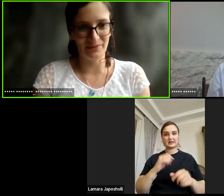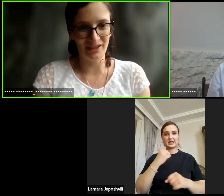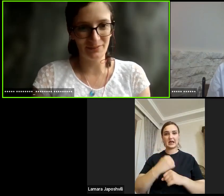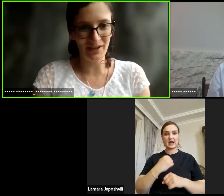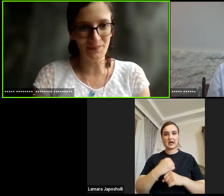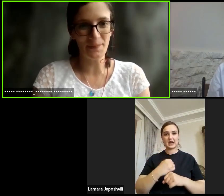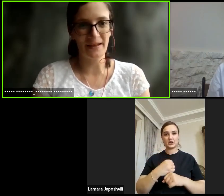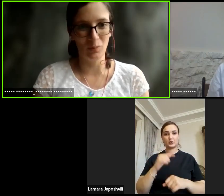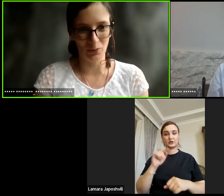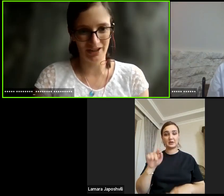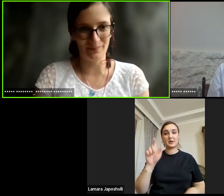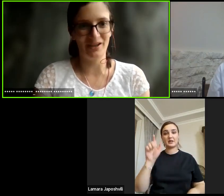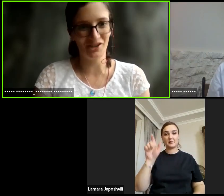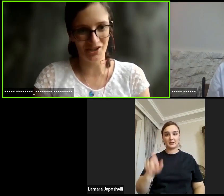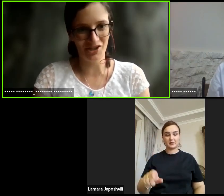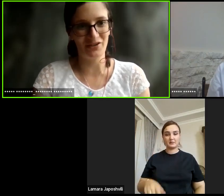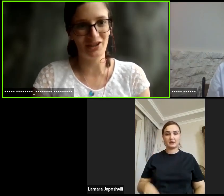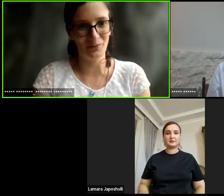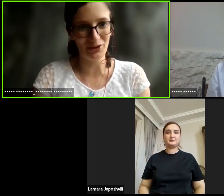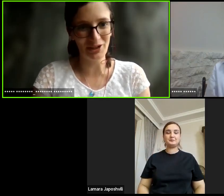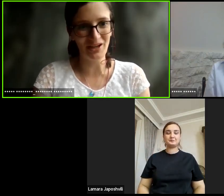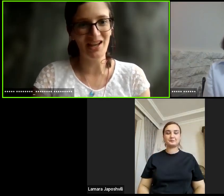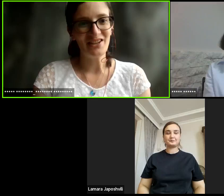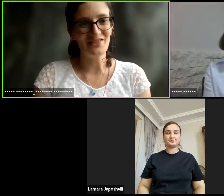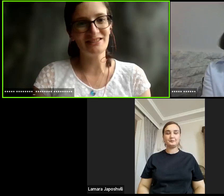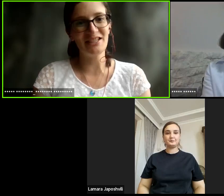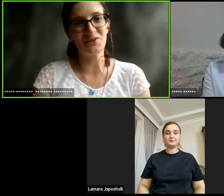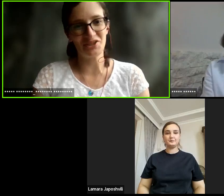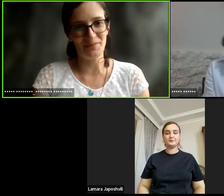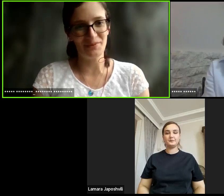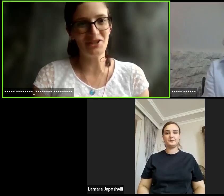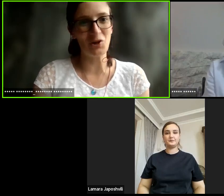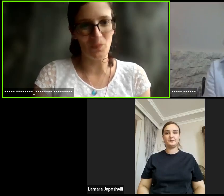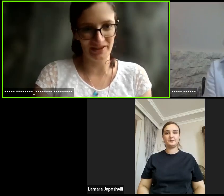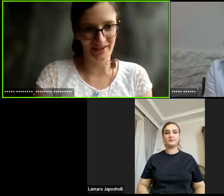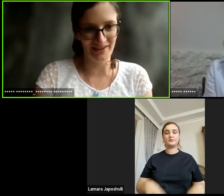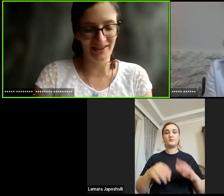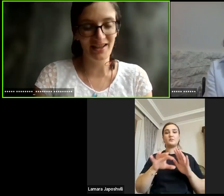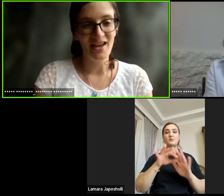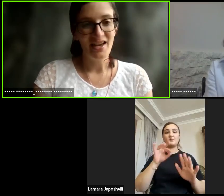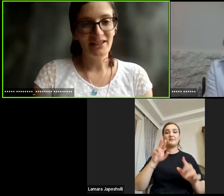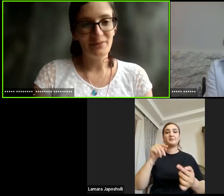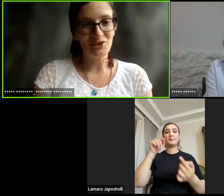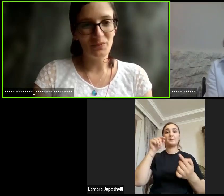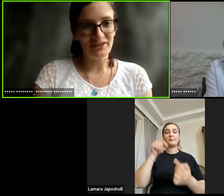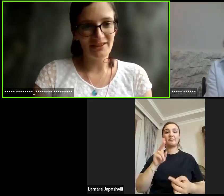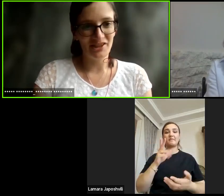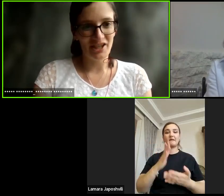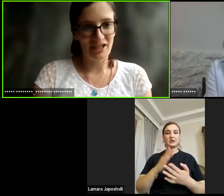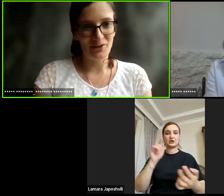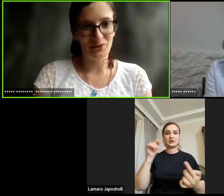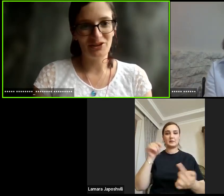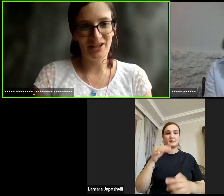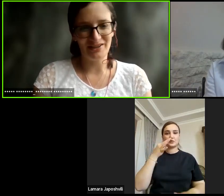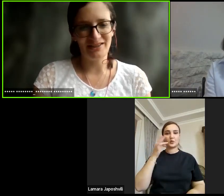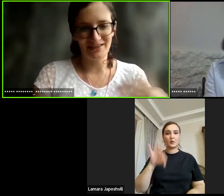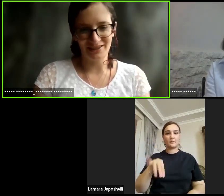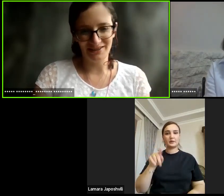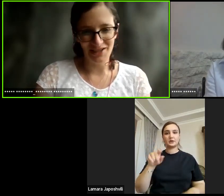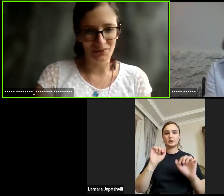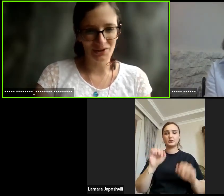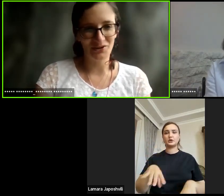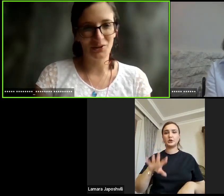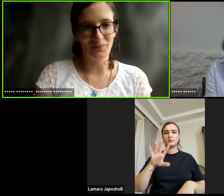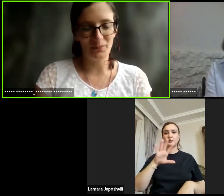იმ ადამიანმა მორგება, შერჩევა და მორგება, ვისაც აქვს შესაბამისი კომპეტენცია. ამისი კომპეტენცია შეიძლება ქონდეს ერთი